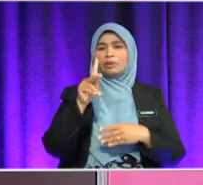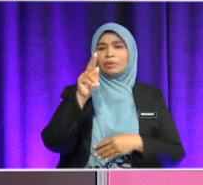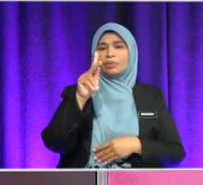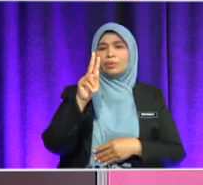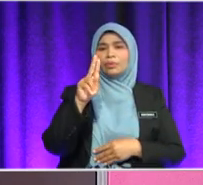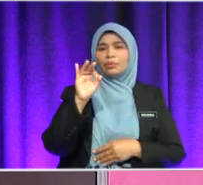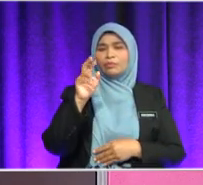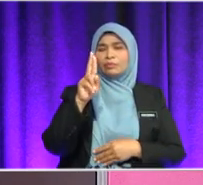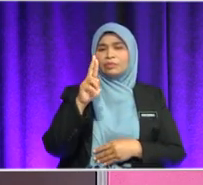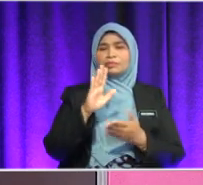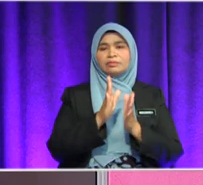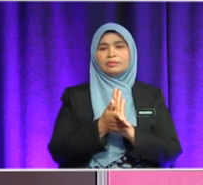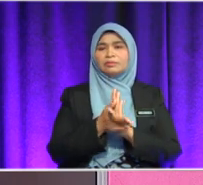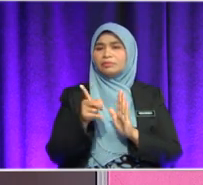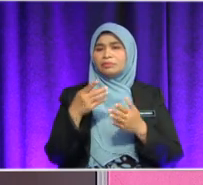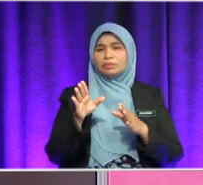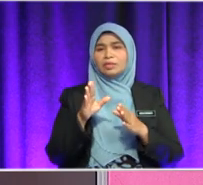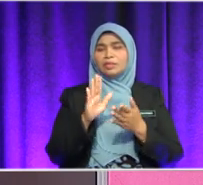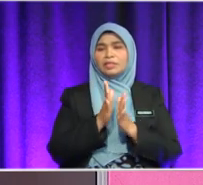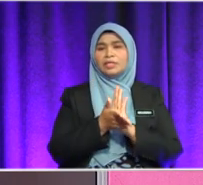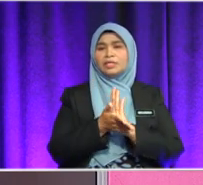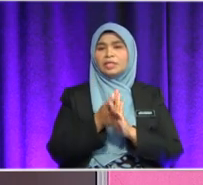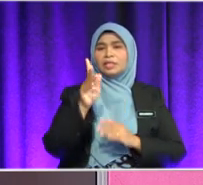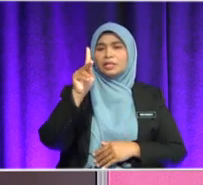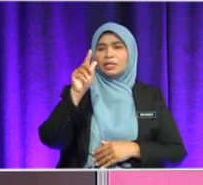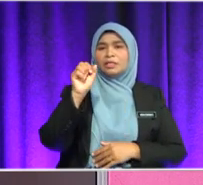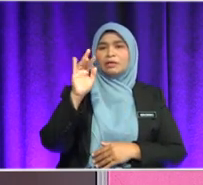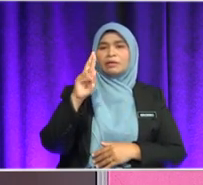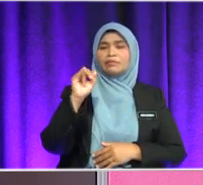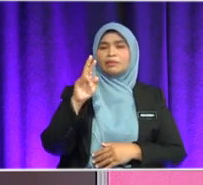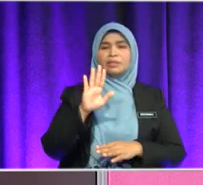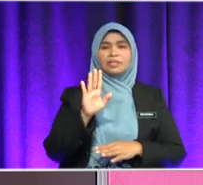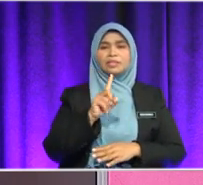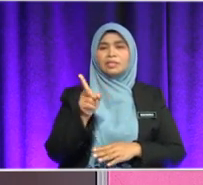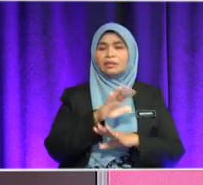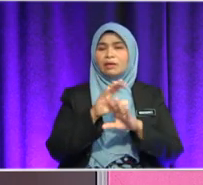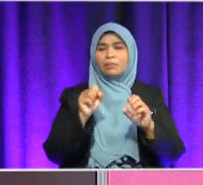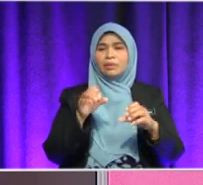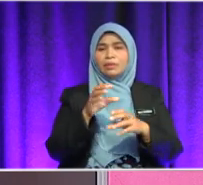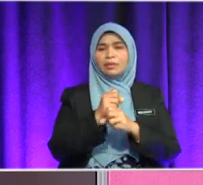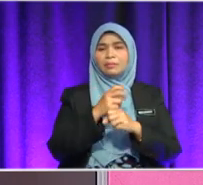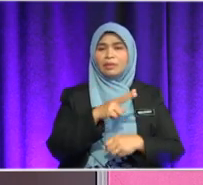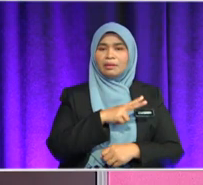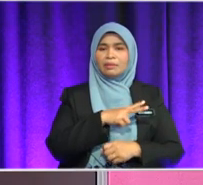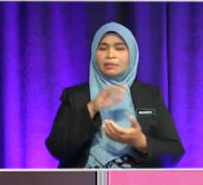kafir maka hilang hak dia untuk menerima harta pusaka yang ditinggalkan oleh ahli keluarga dia seterusnya